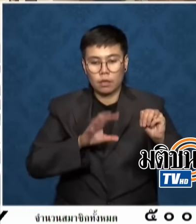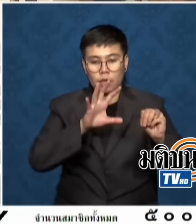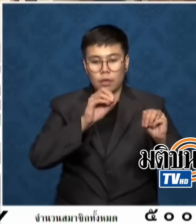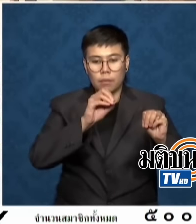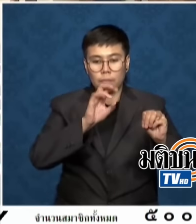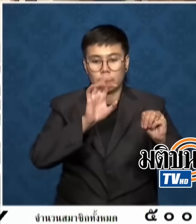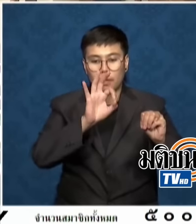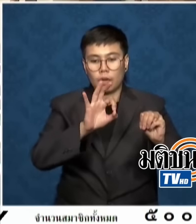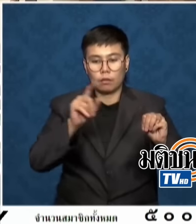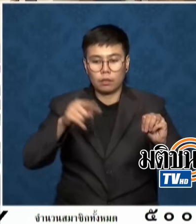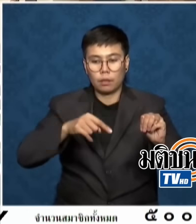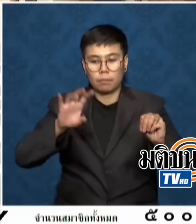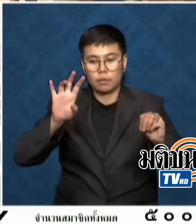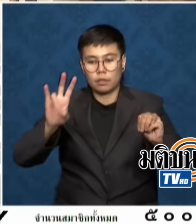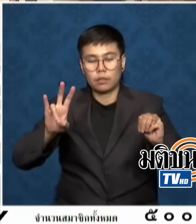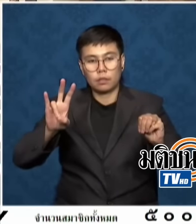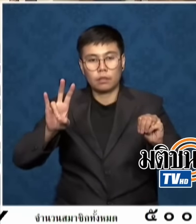59/7 นะครับ